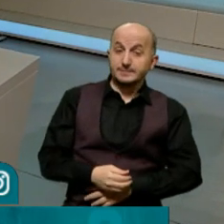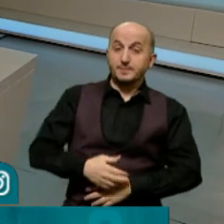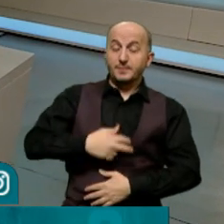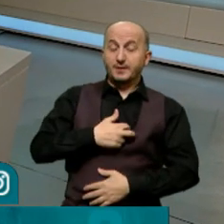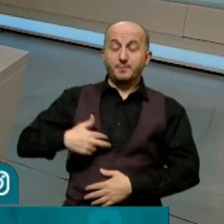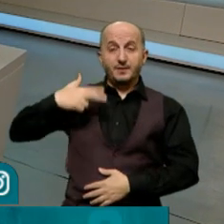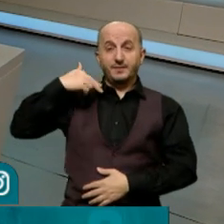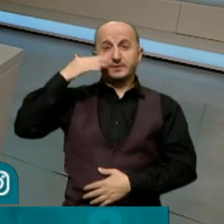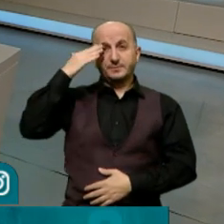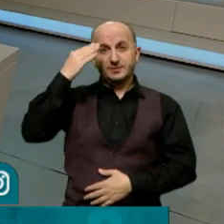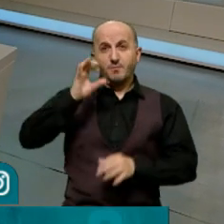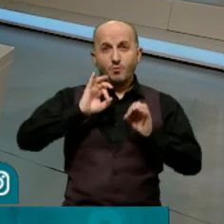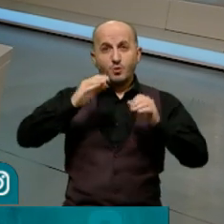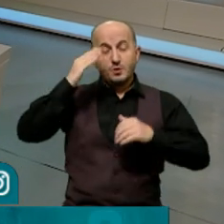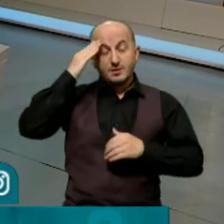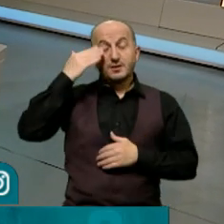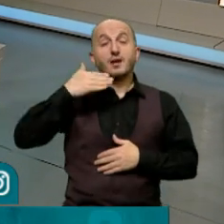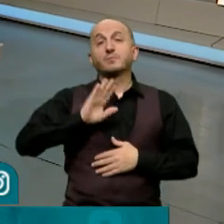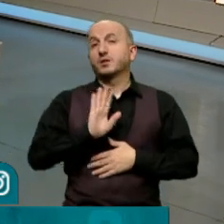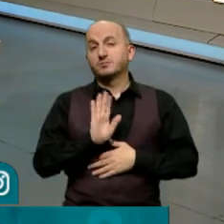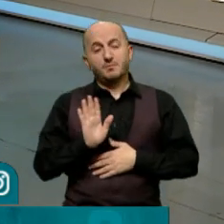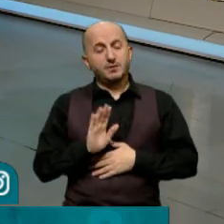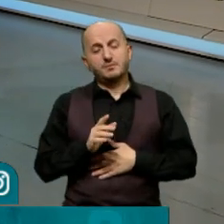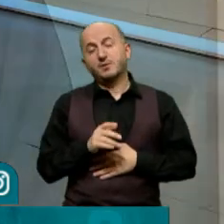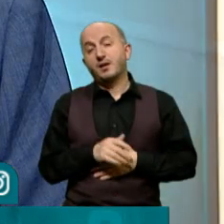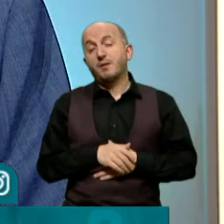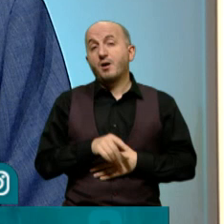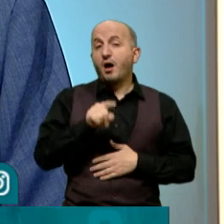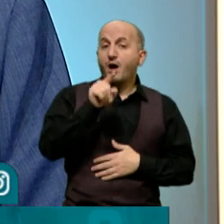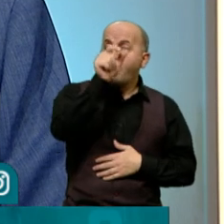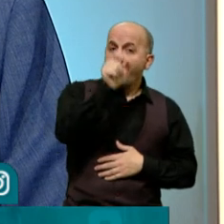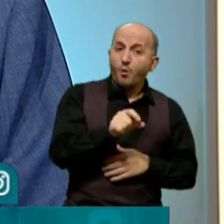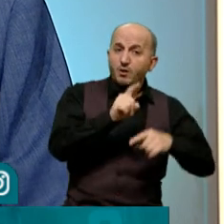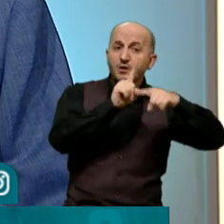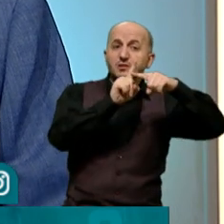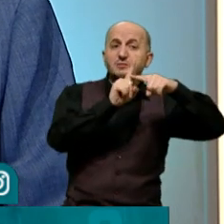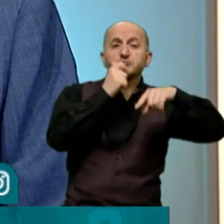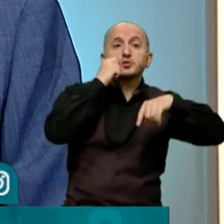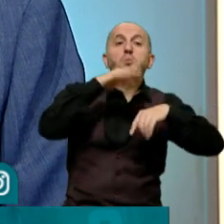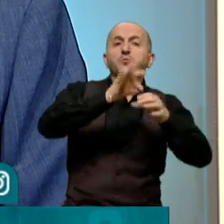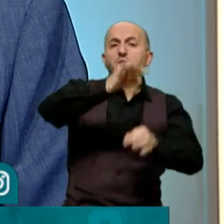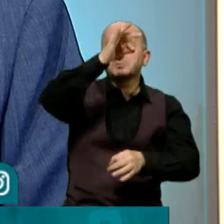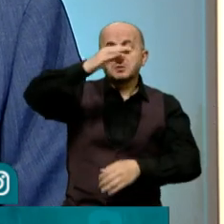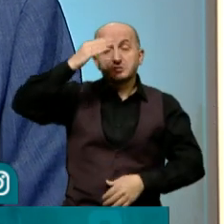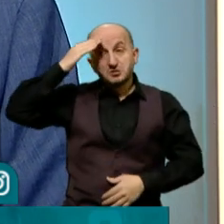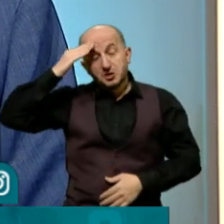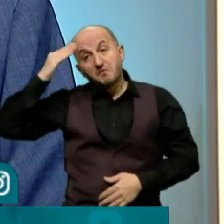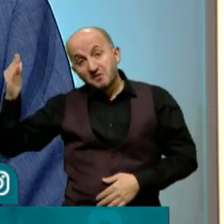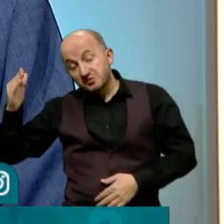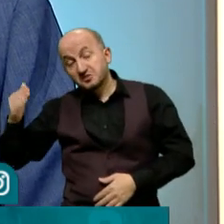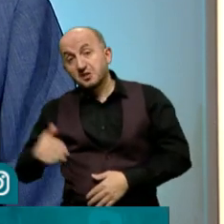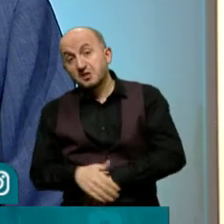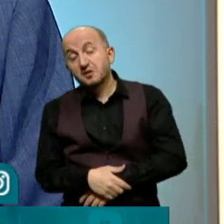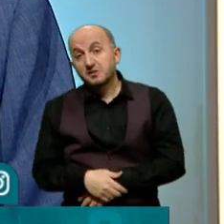Peygamberimiz. Böyle selamlaşmamak lazım. Ama o bize selam verirse, ondan selamı beklemek lazım. Yani